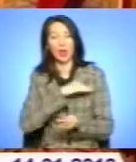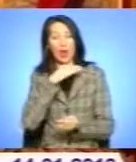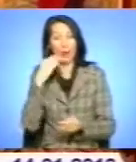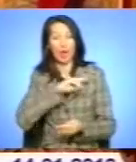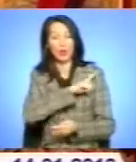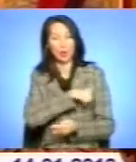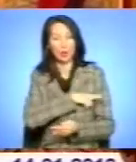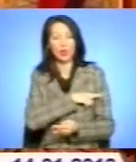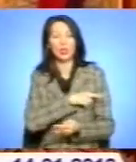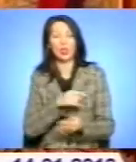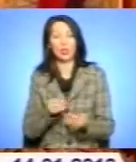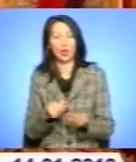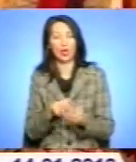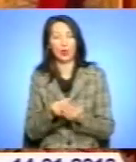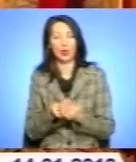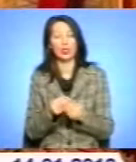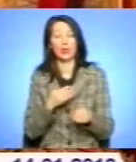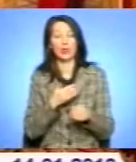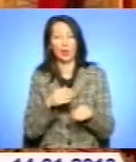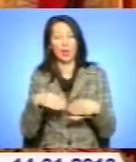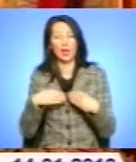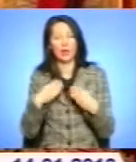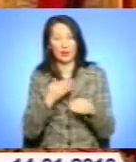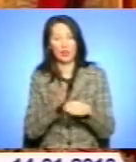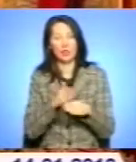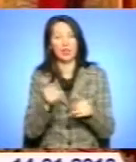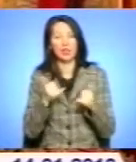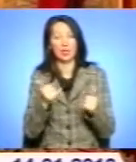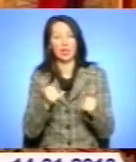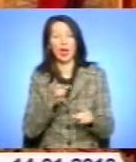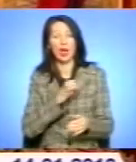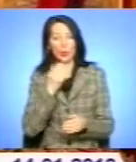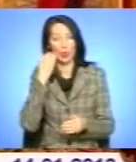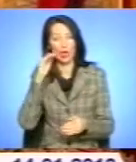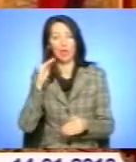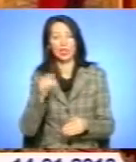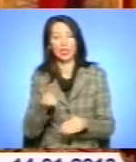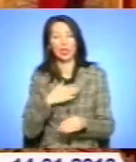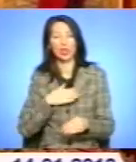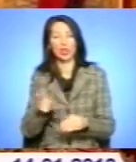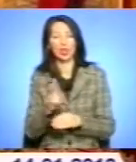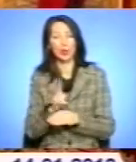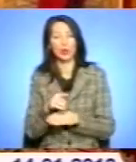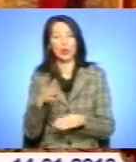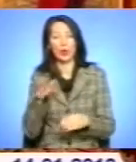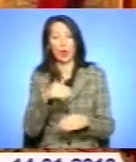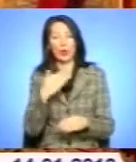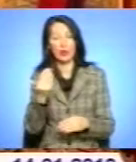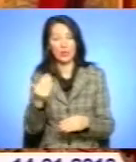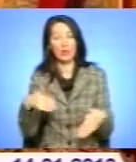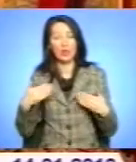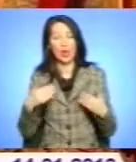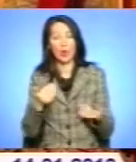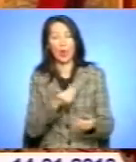діляєте для блага нашого Тернопільського краю. Тому ми сердечно вітаємося, бажаємо щастя,